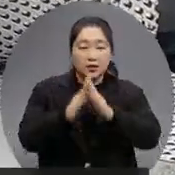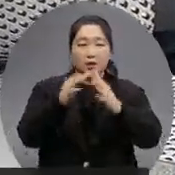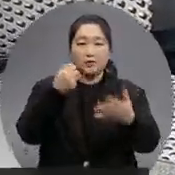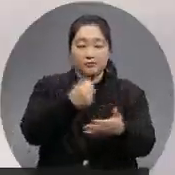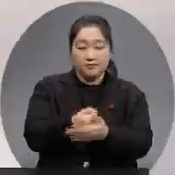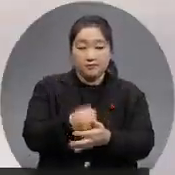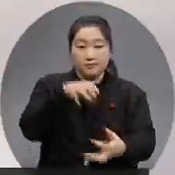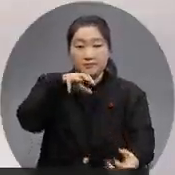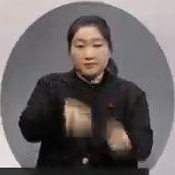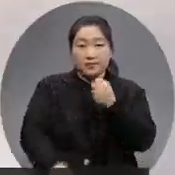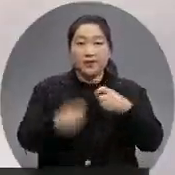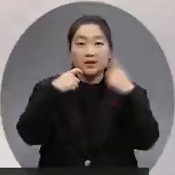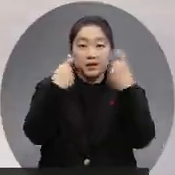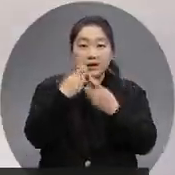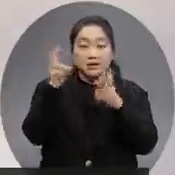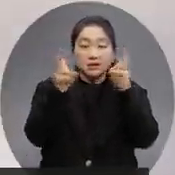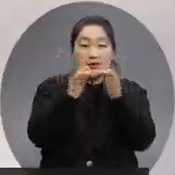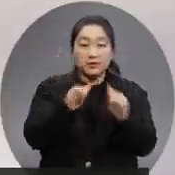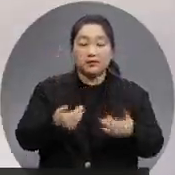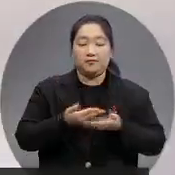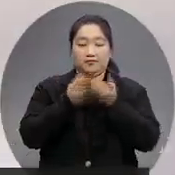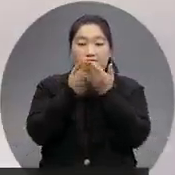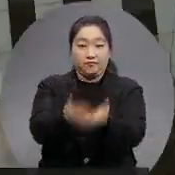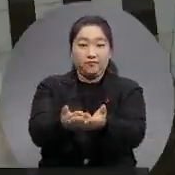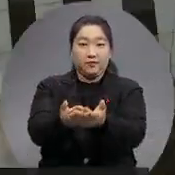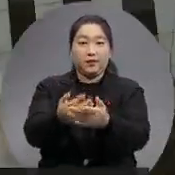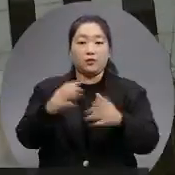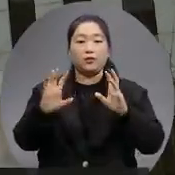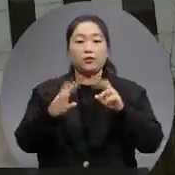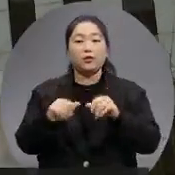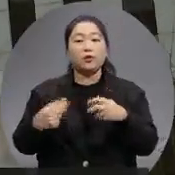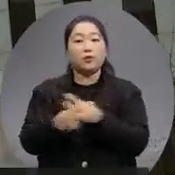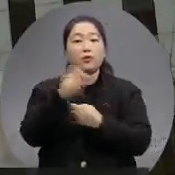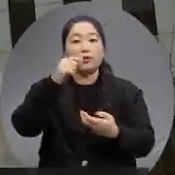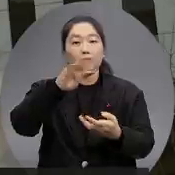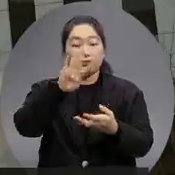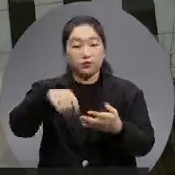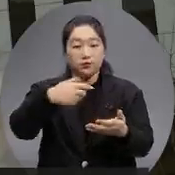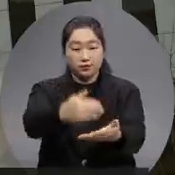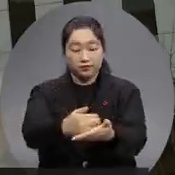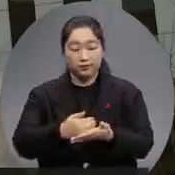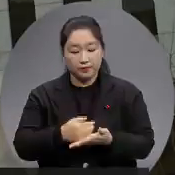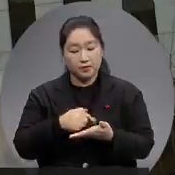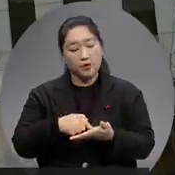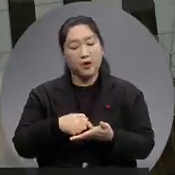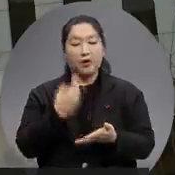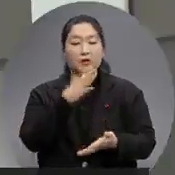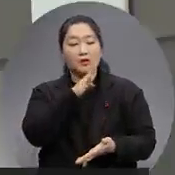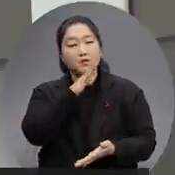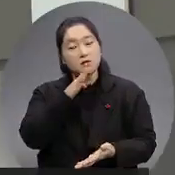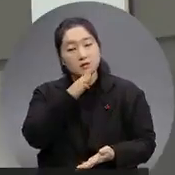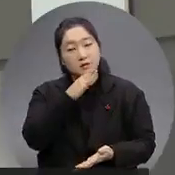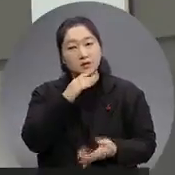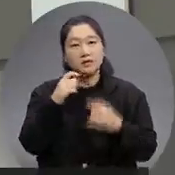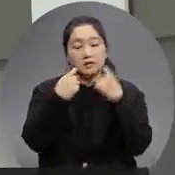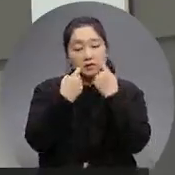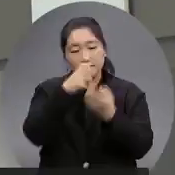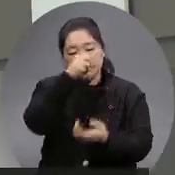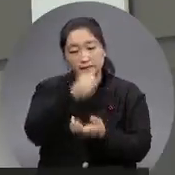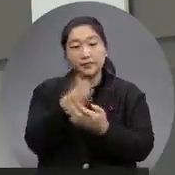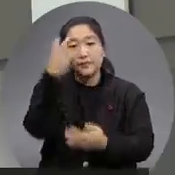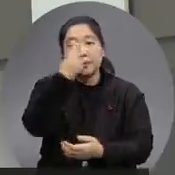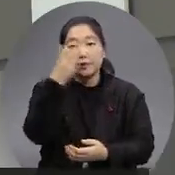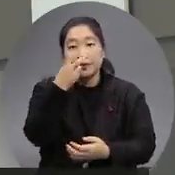확정되기 무섭게 민간 사업자가 제안서를 냈는데 국토교통부는 이 제안의 타당성을 따질 민자 적격성